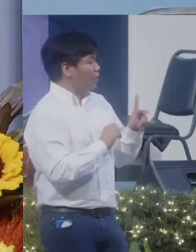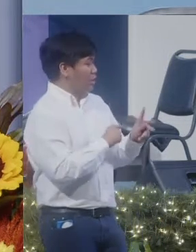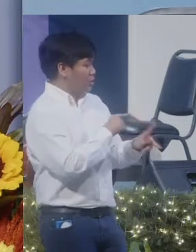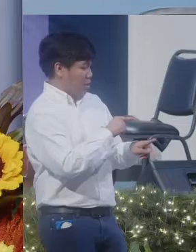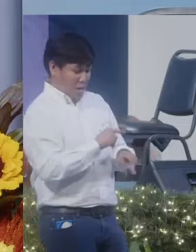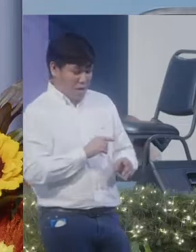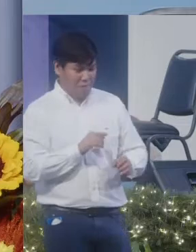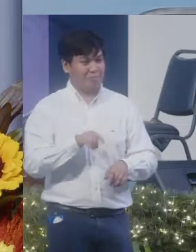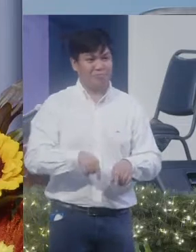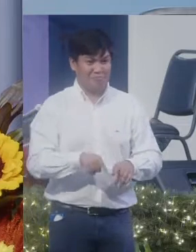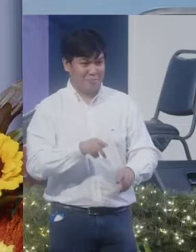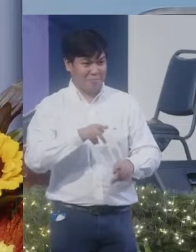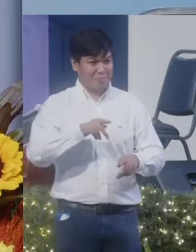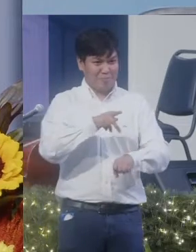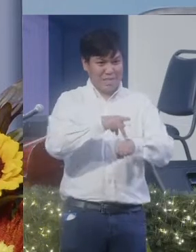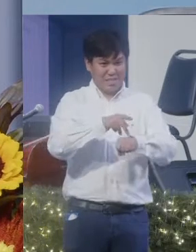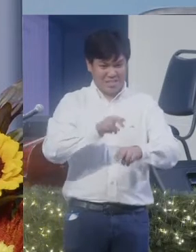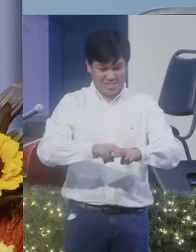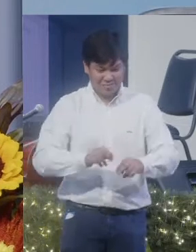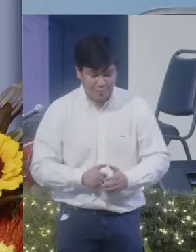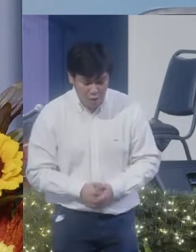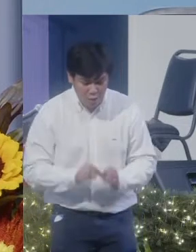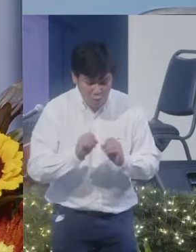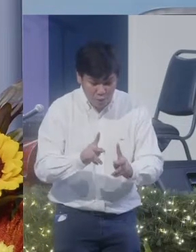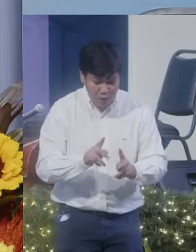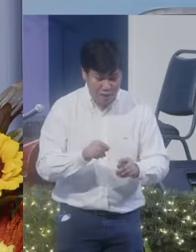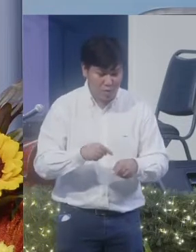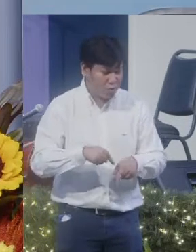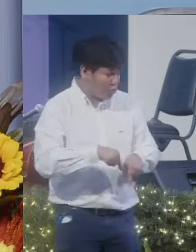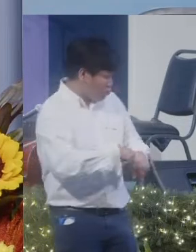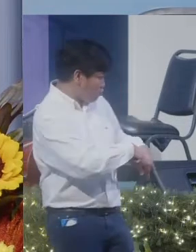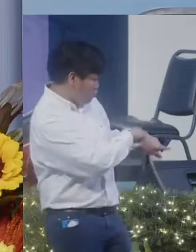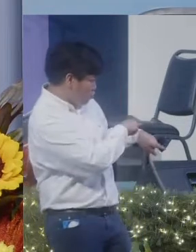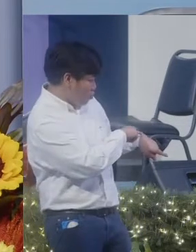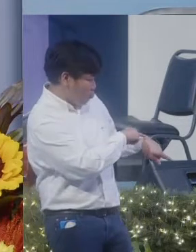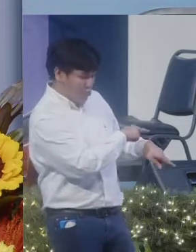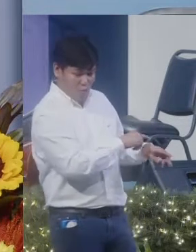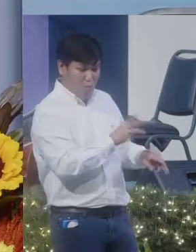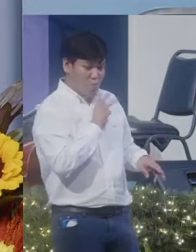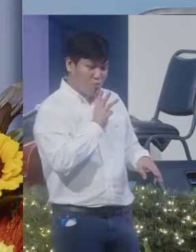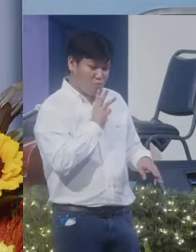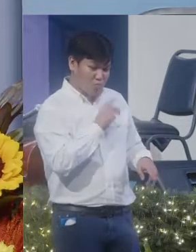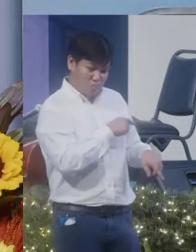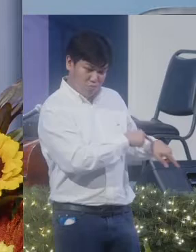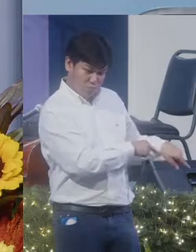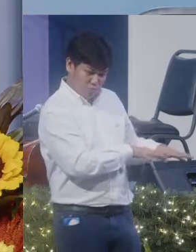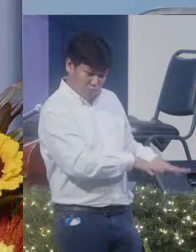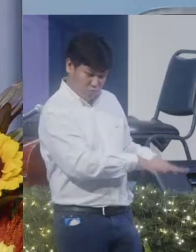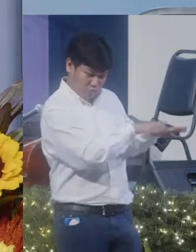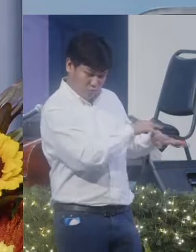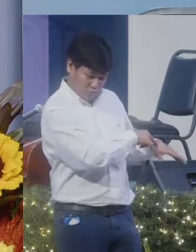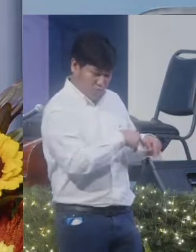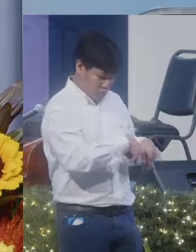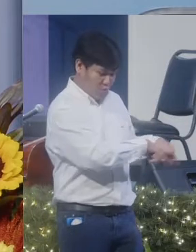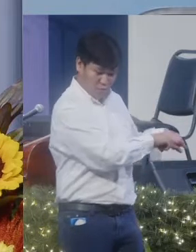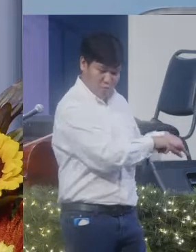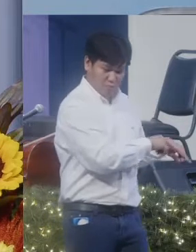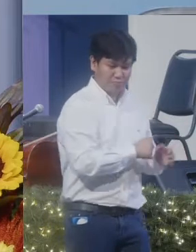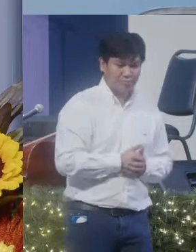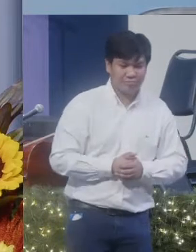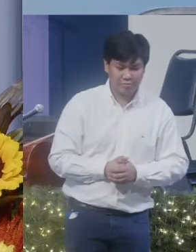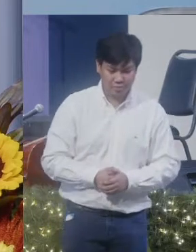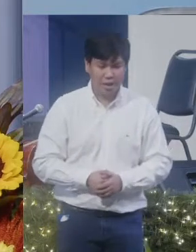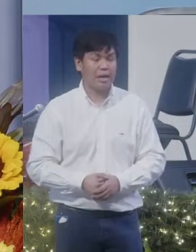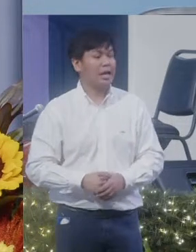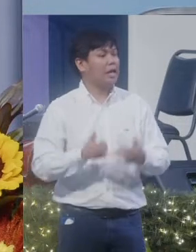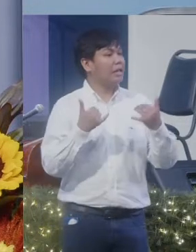araw at malalim na tubig, wala pong isda doon. Yun ang alam ni Peter. Ang